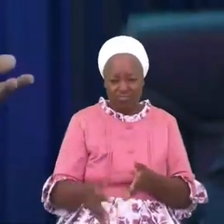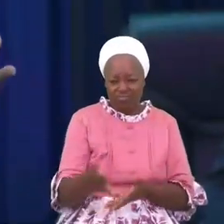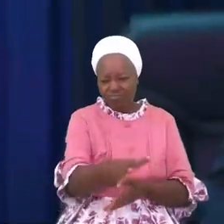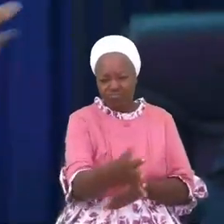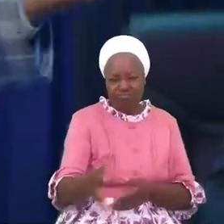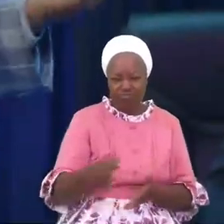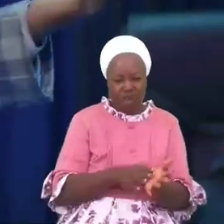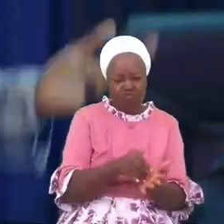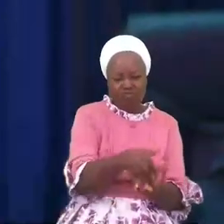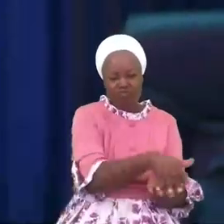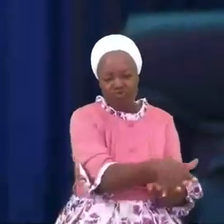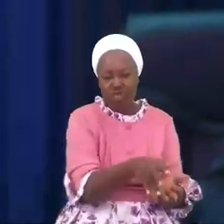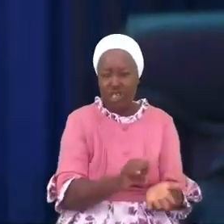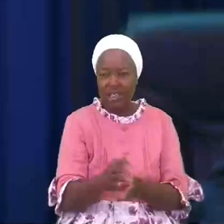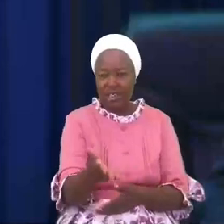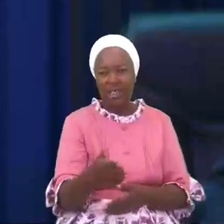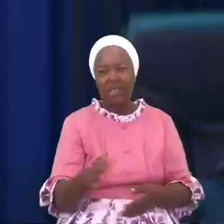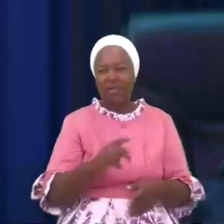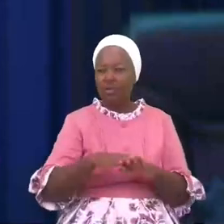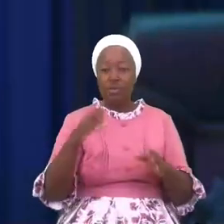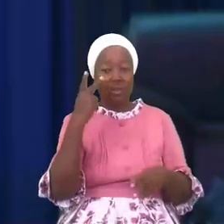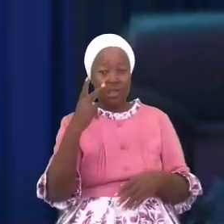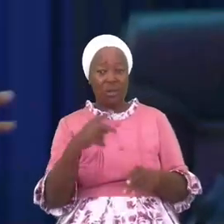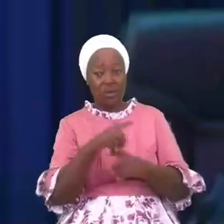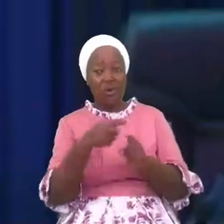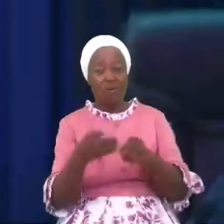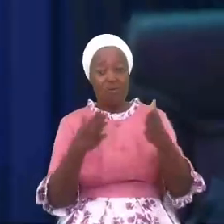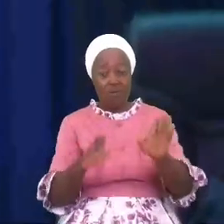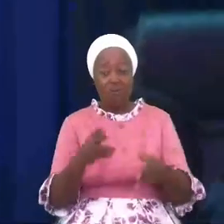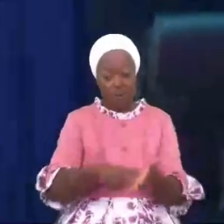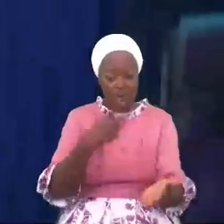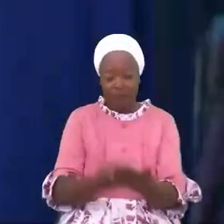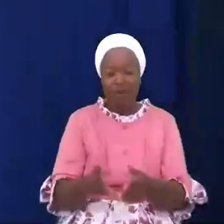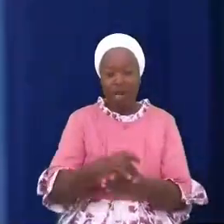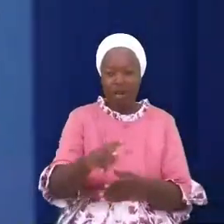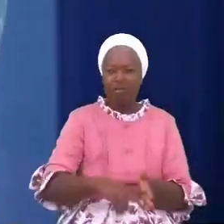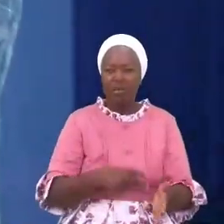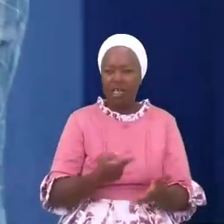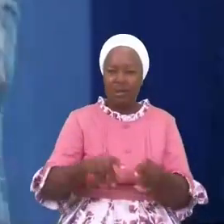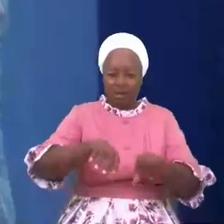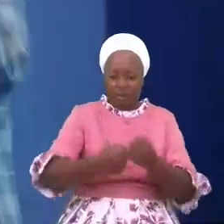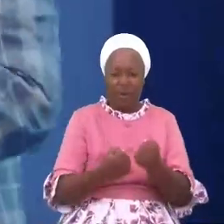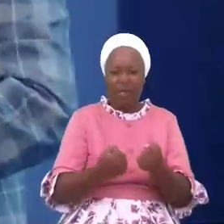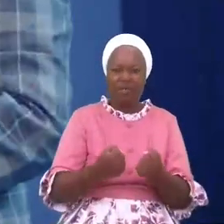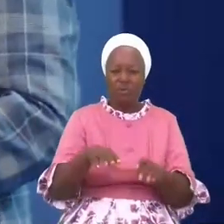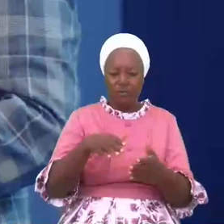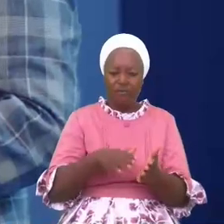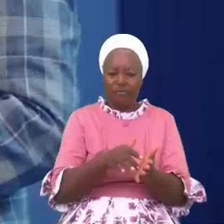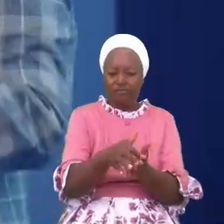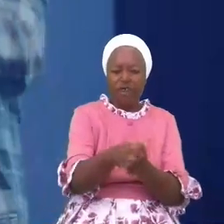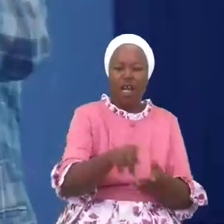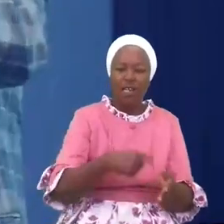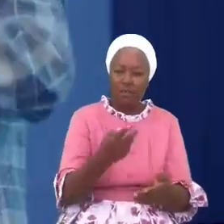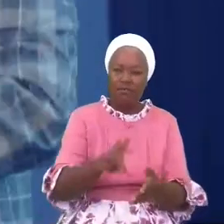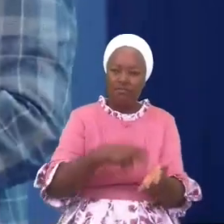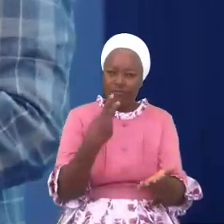la terre. Tu ne vois pas là où tu vas tomber, trébucher ou casser tes os ou même détruire ta